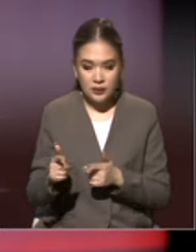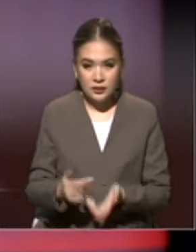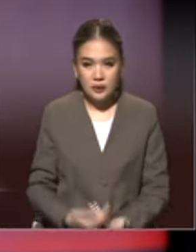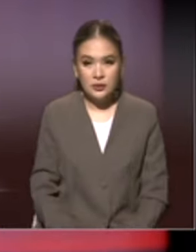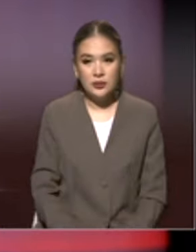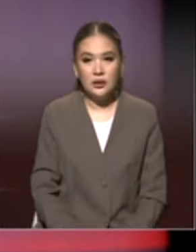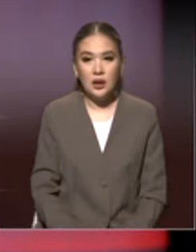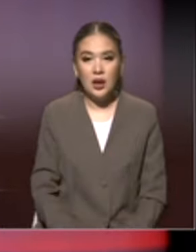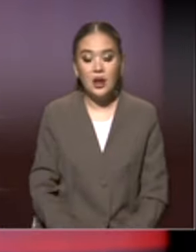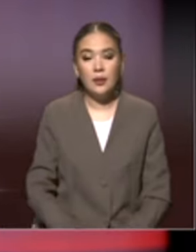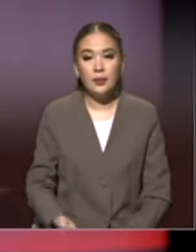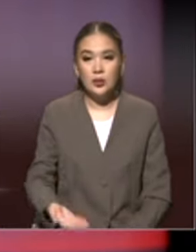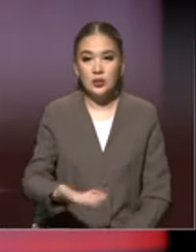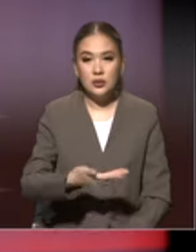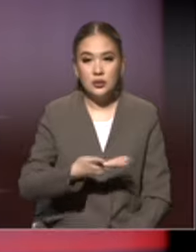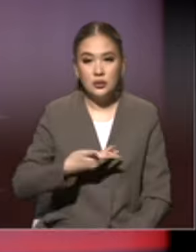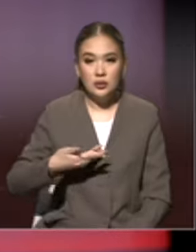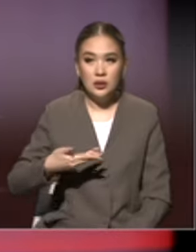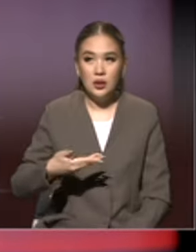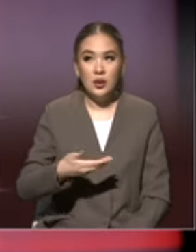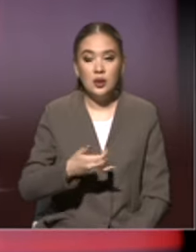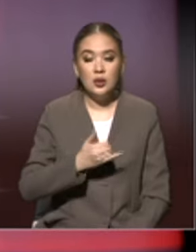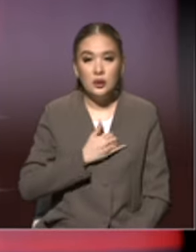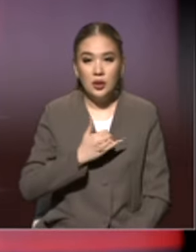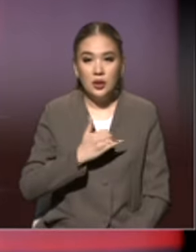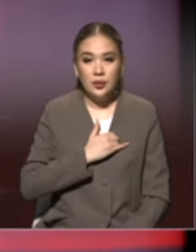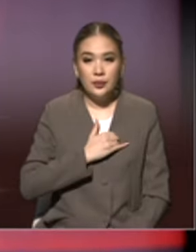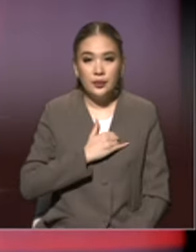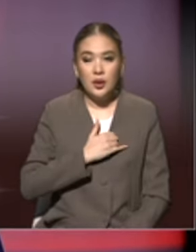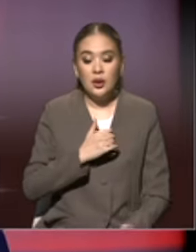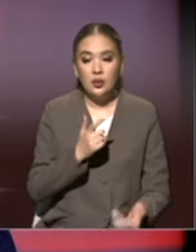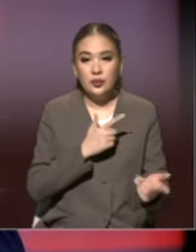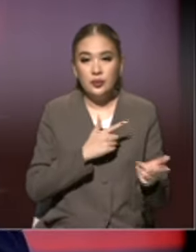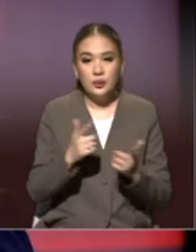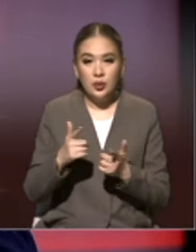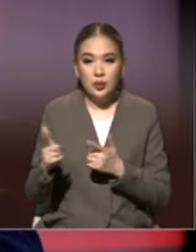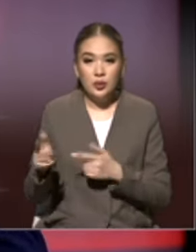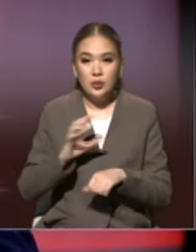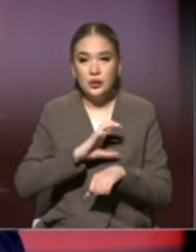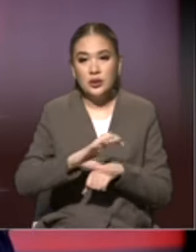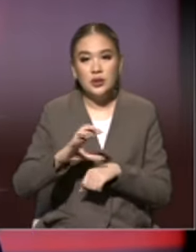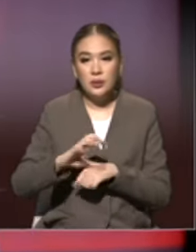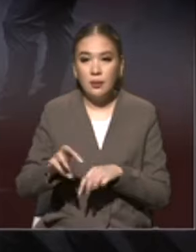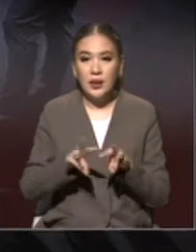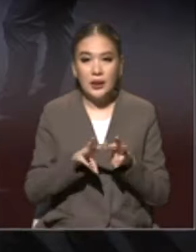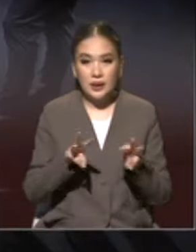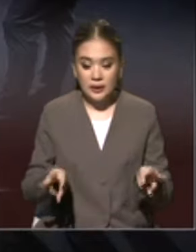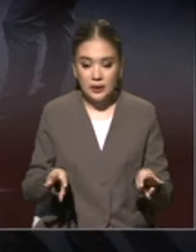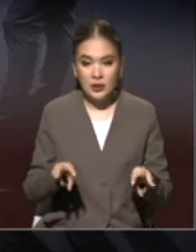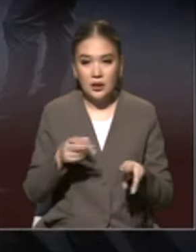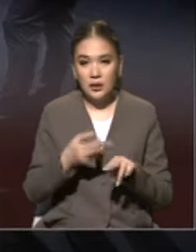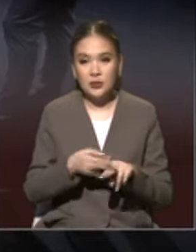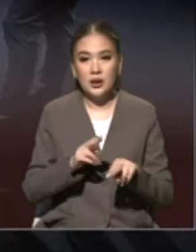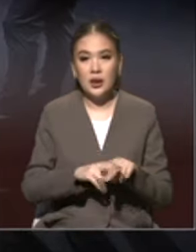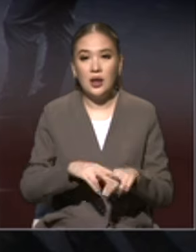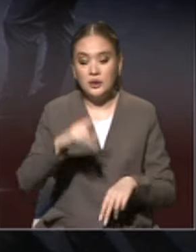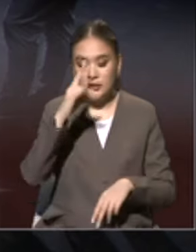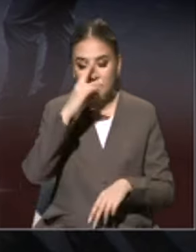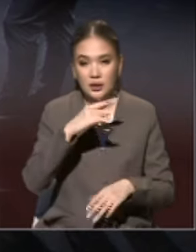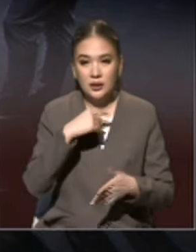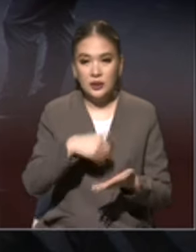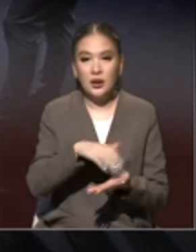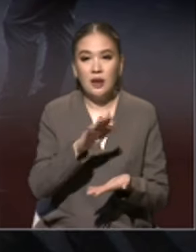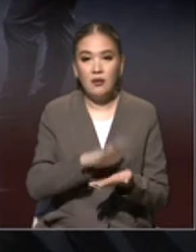оны? Біздің өкілетті министрлік, біз өндіріс министрлігі, құрылыс министрлігі, олар Қазақстандағы товар өндірушілердің тізімін